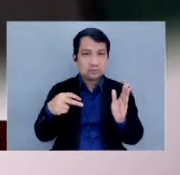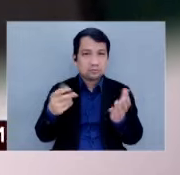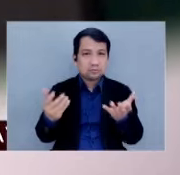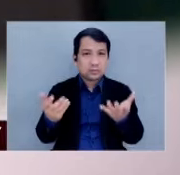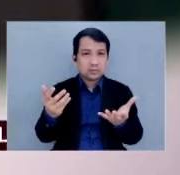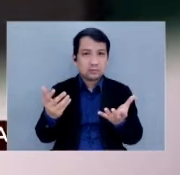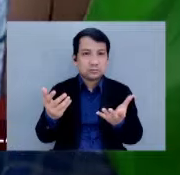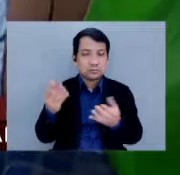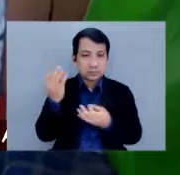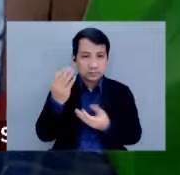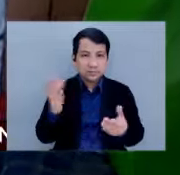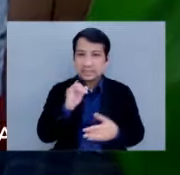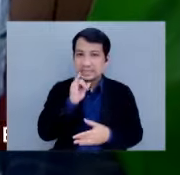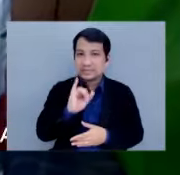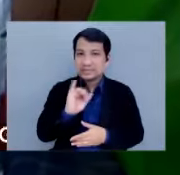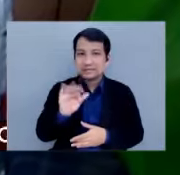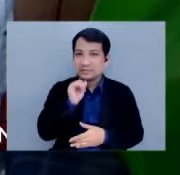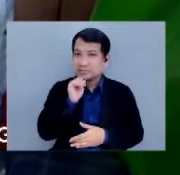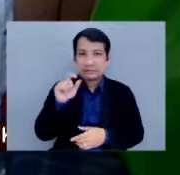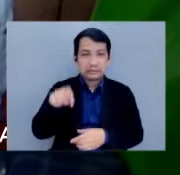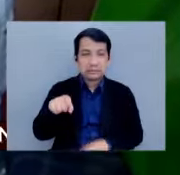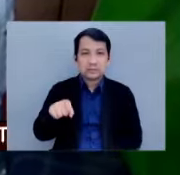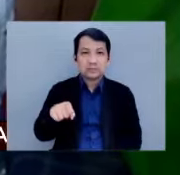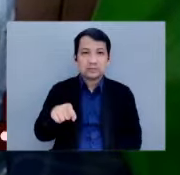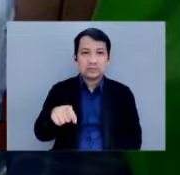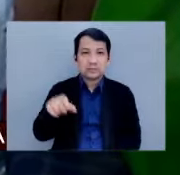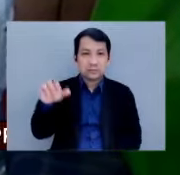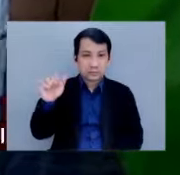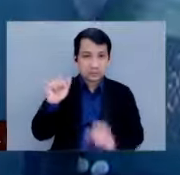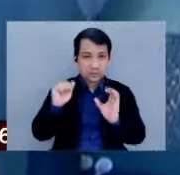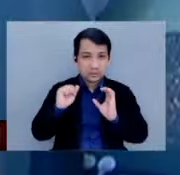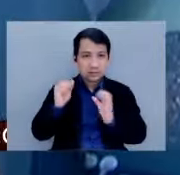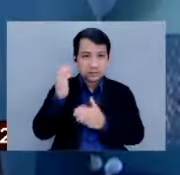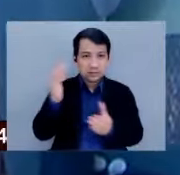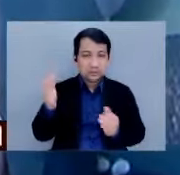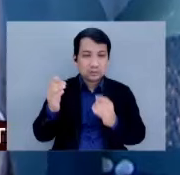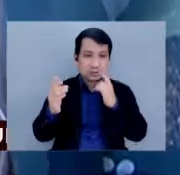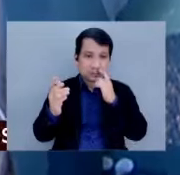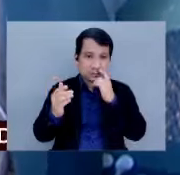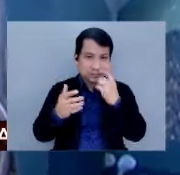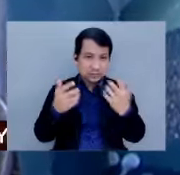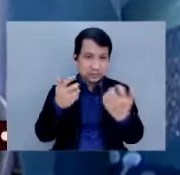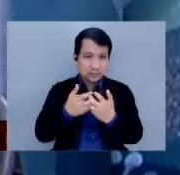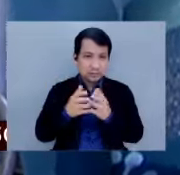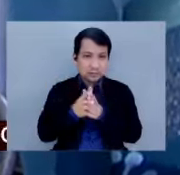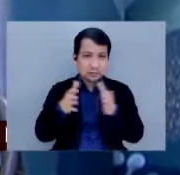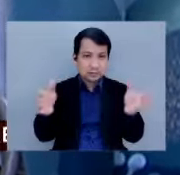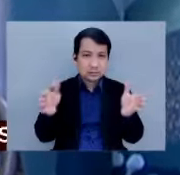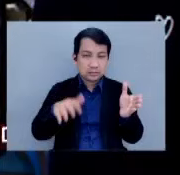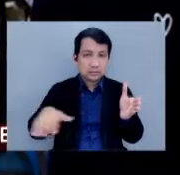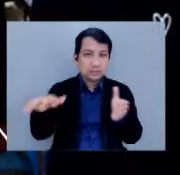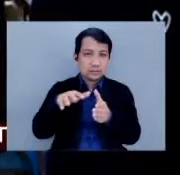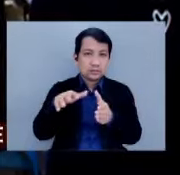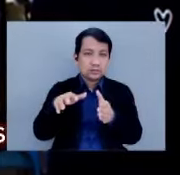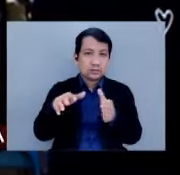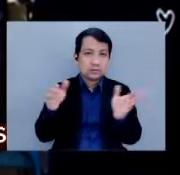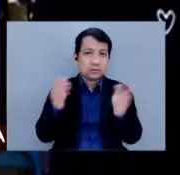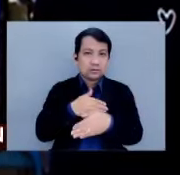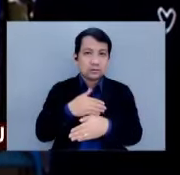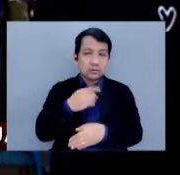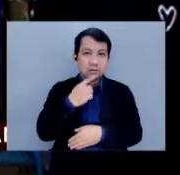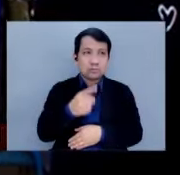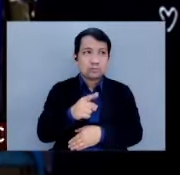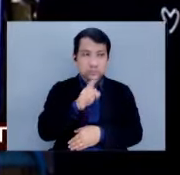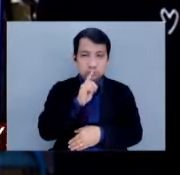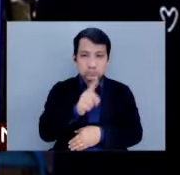kung hindi ginagamit. Kung mag-e-aircon, siguraduhing akma ang laki ng aircon sa sukat ng kwarto. Tiyaking